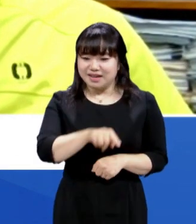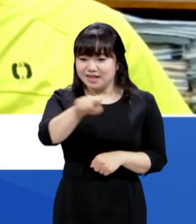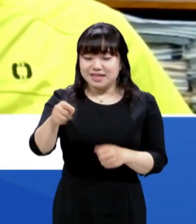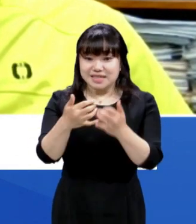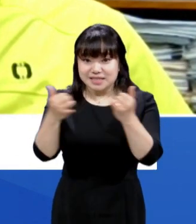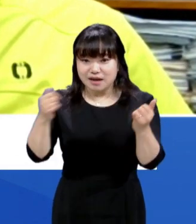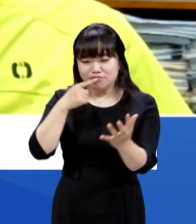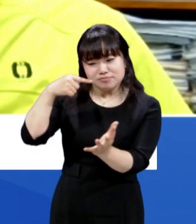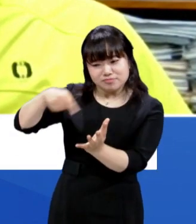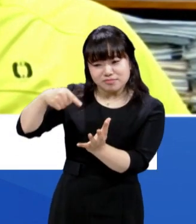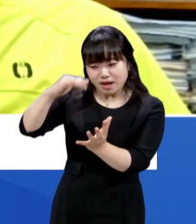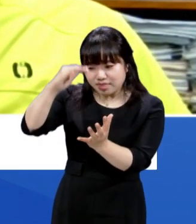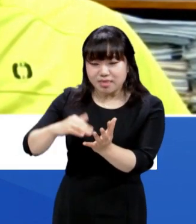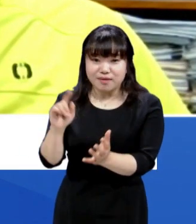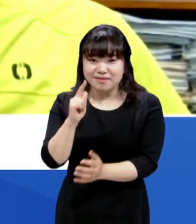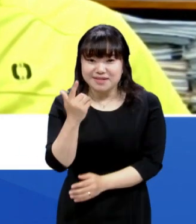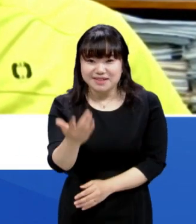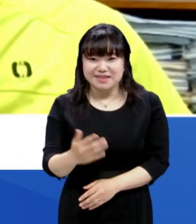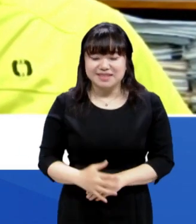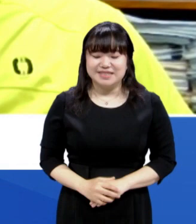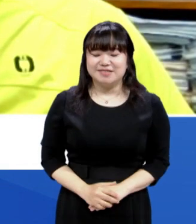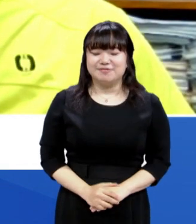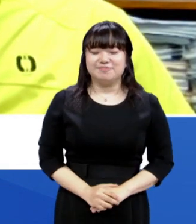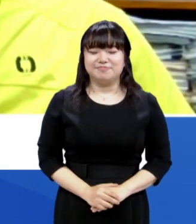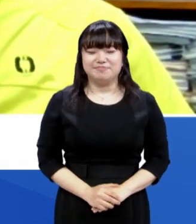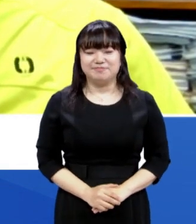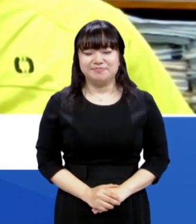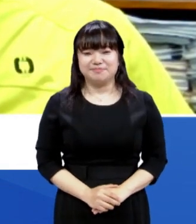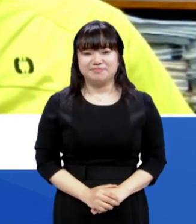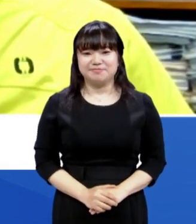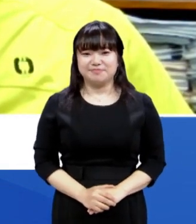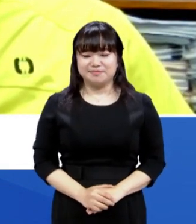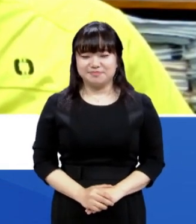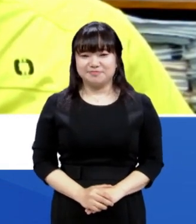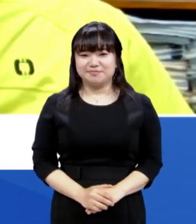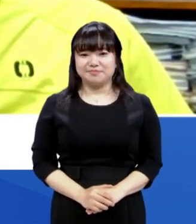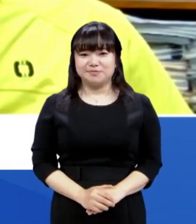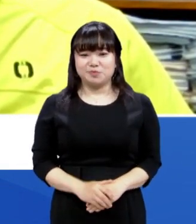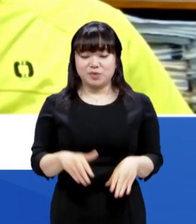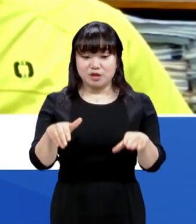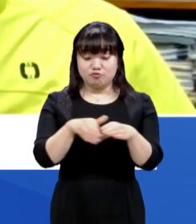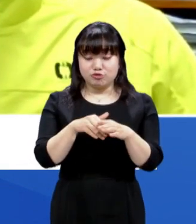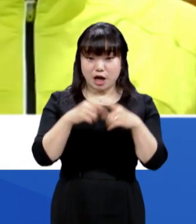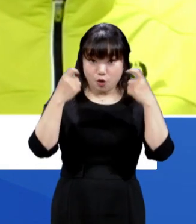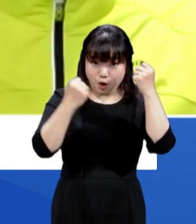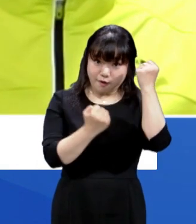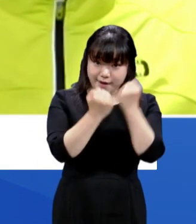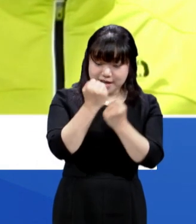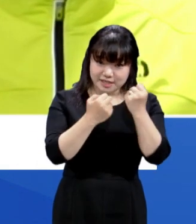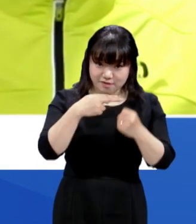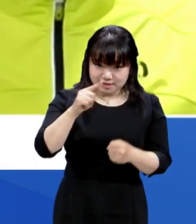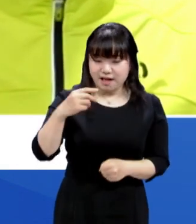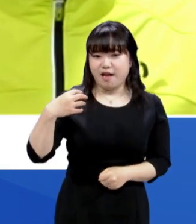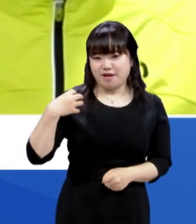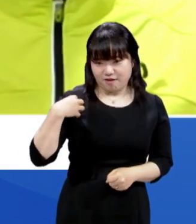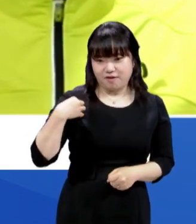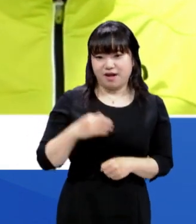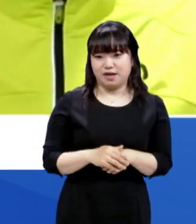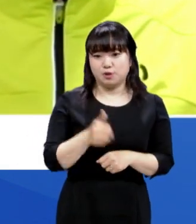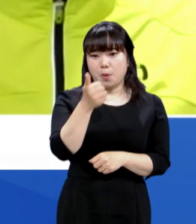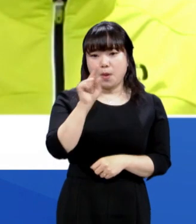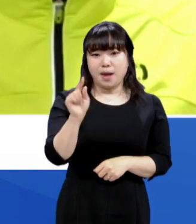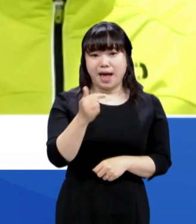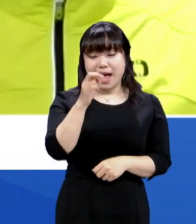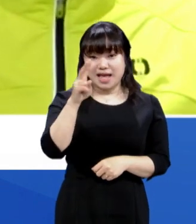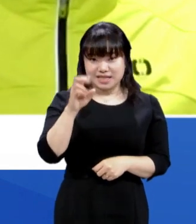어떤 과목을 이수하는 건가요 예 문화 건강 해 술사 2 자세 한양의 역사 길이